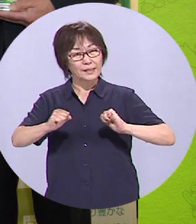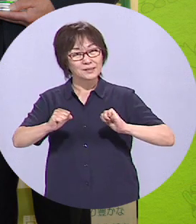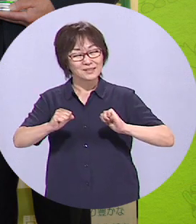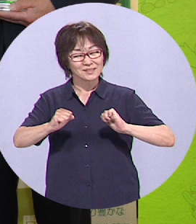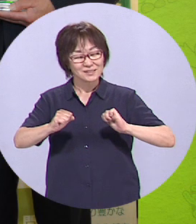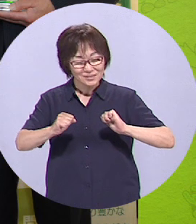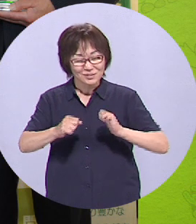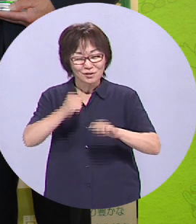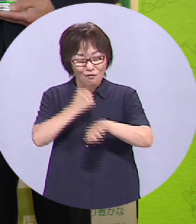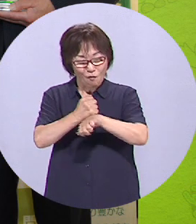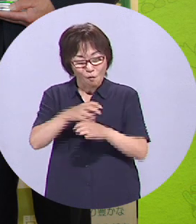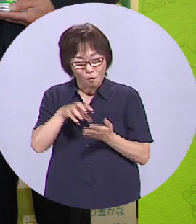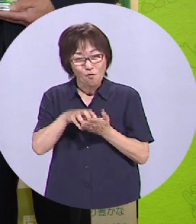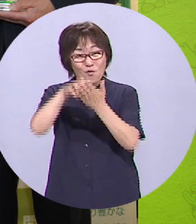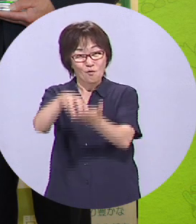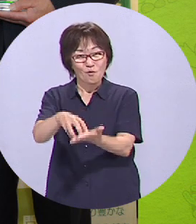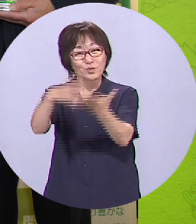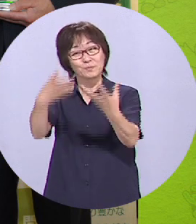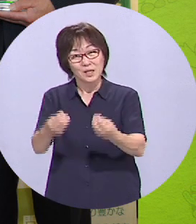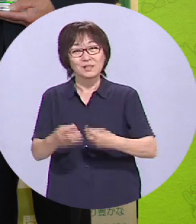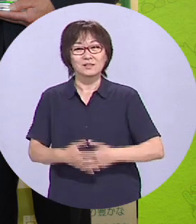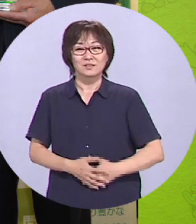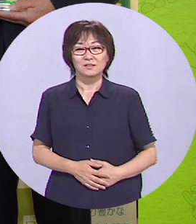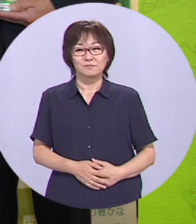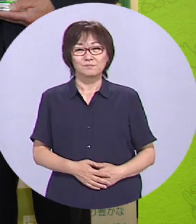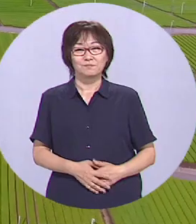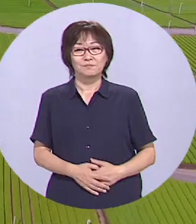功労賞を受賞しています。